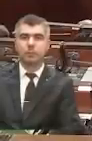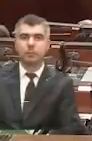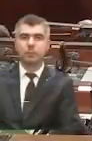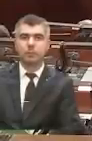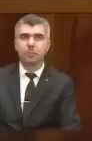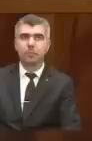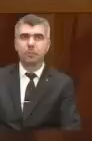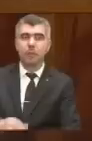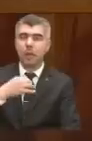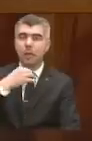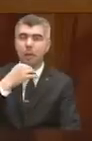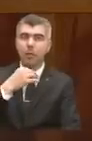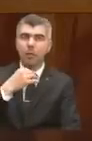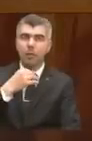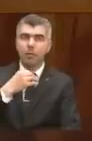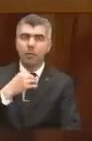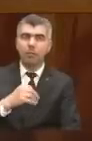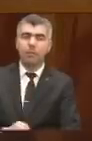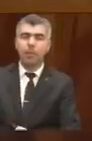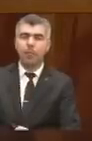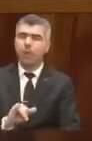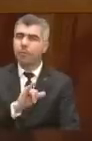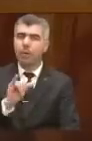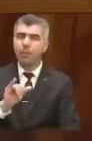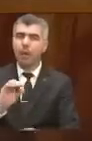غنحاول من منوقعش